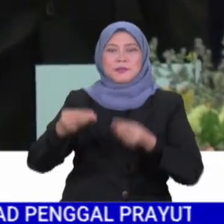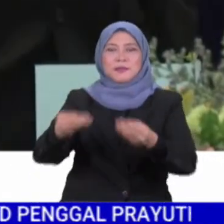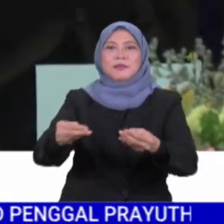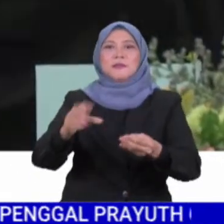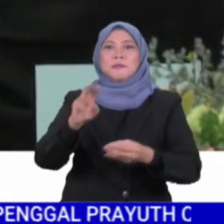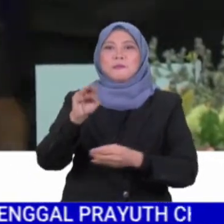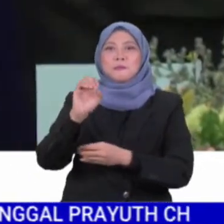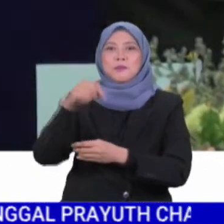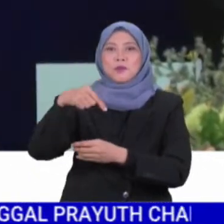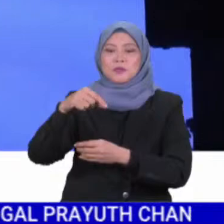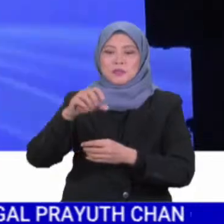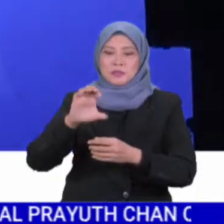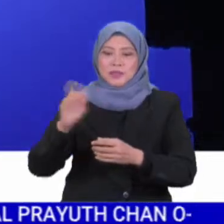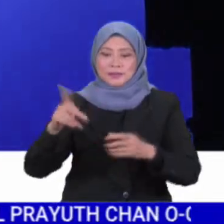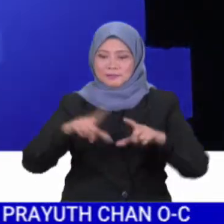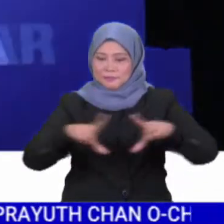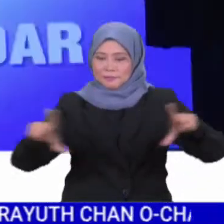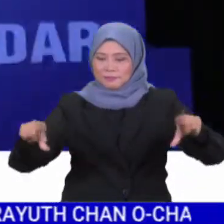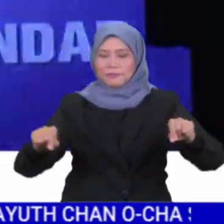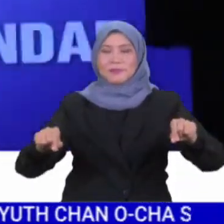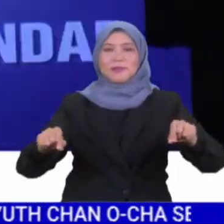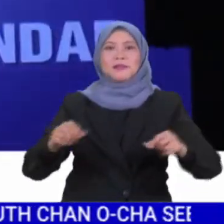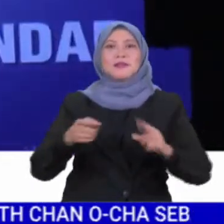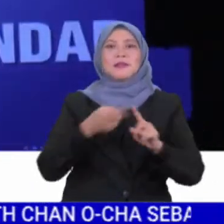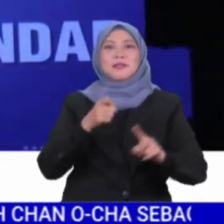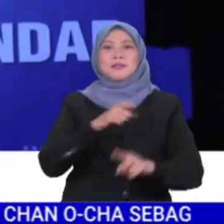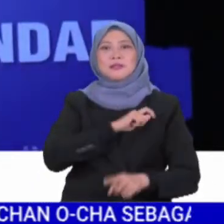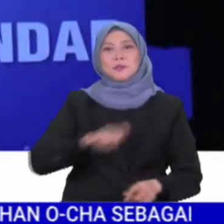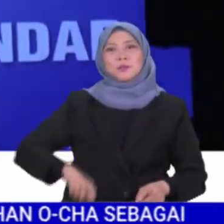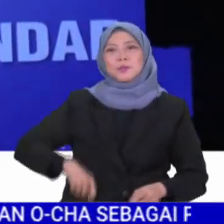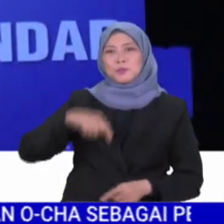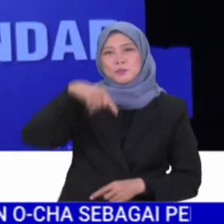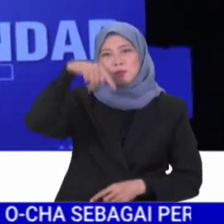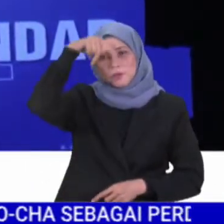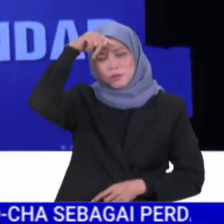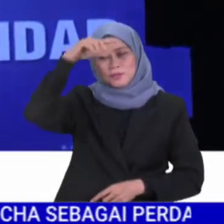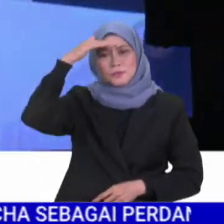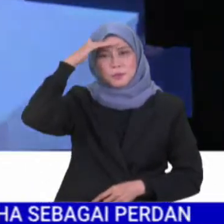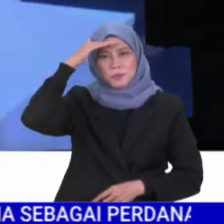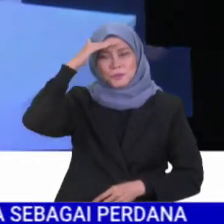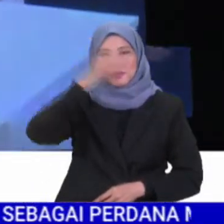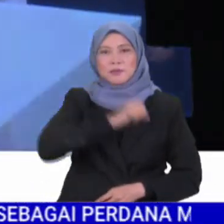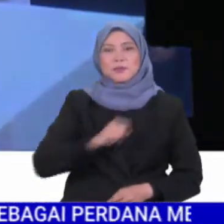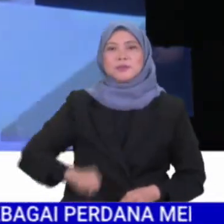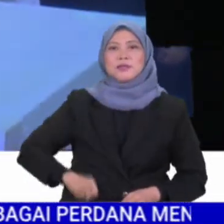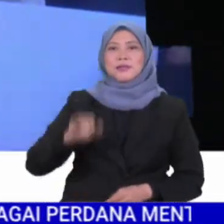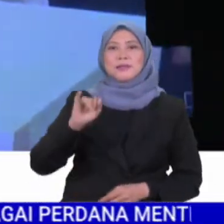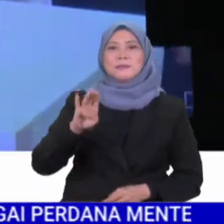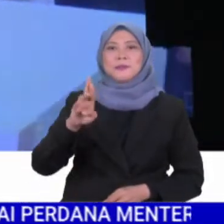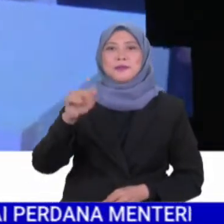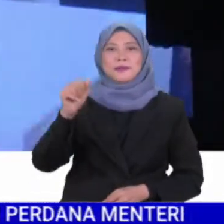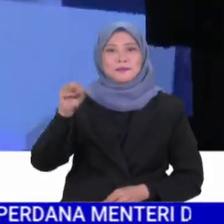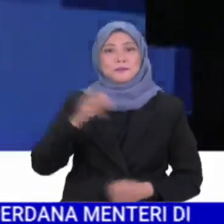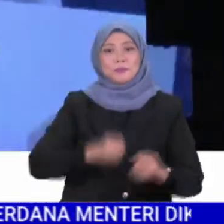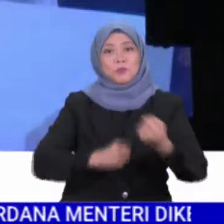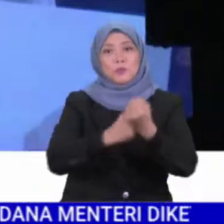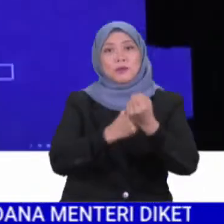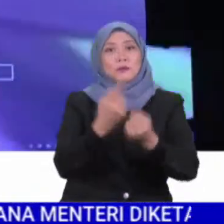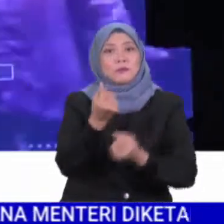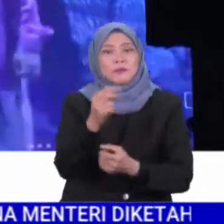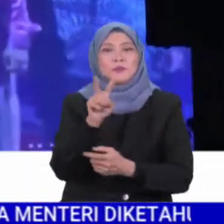oleh penaja di Johor Bahru yang disempurnakan Tunku Putera Johor Tunku Abu Bakar Sultan Ibrahim. Kejohanan tersebut menerima tajaan